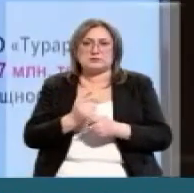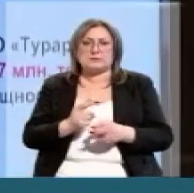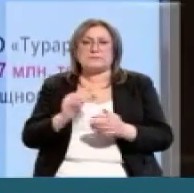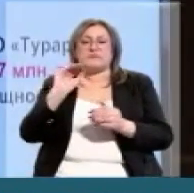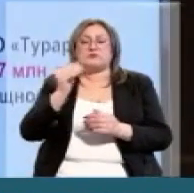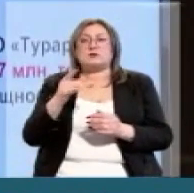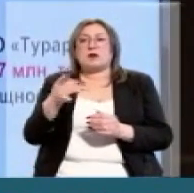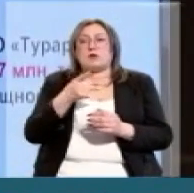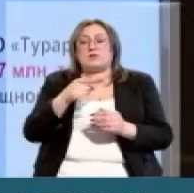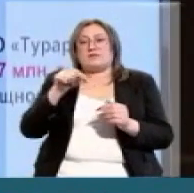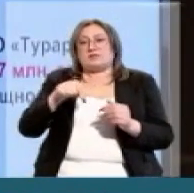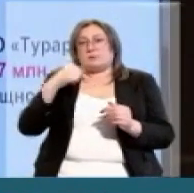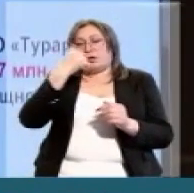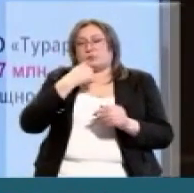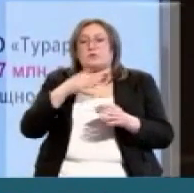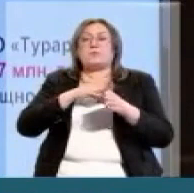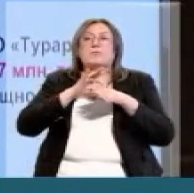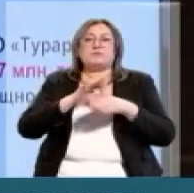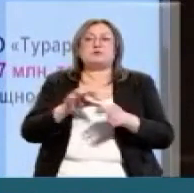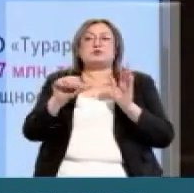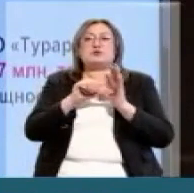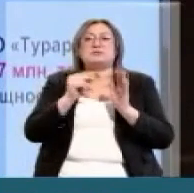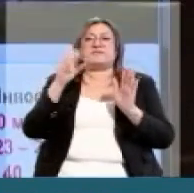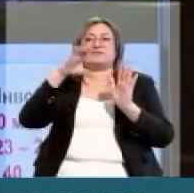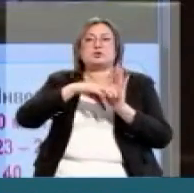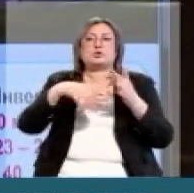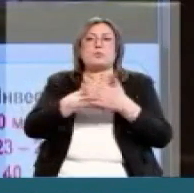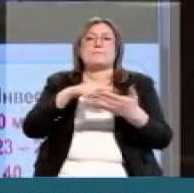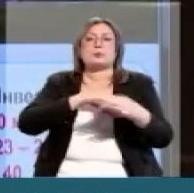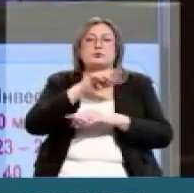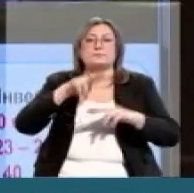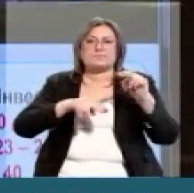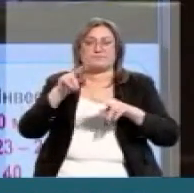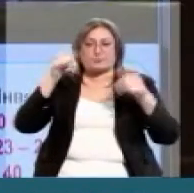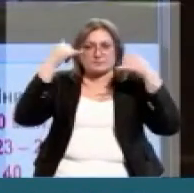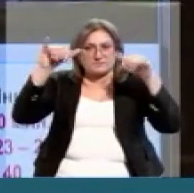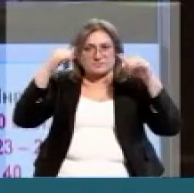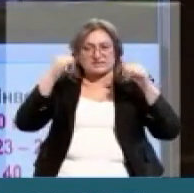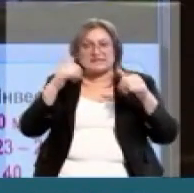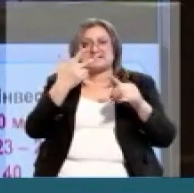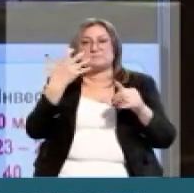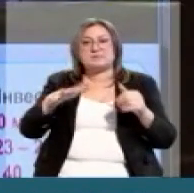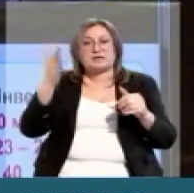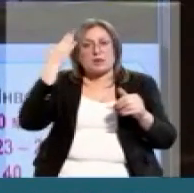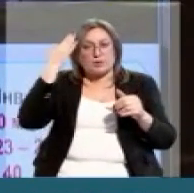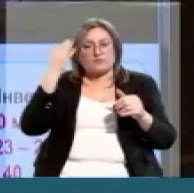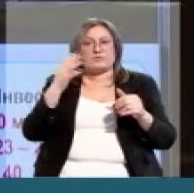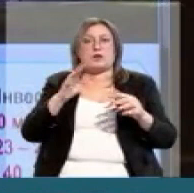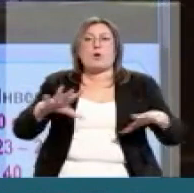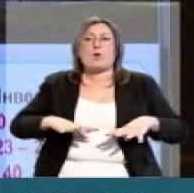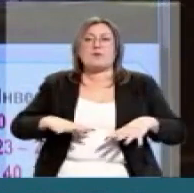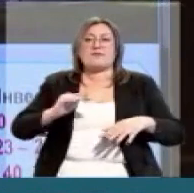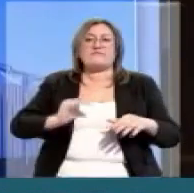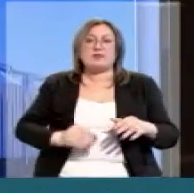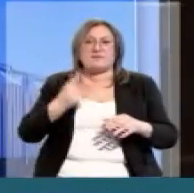В Федоровском районе в текущем году реализуют 6 инвестиционных проектов. Строительство телятника на 350 голов, строительство конефермы